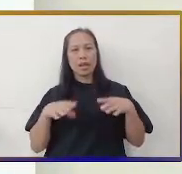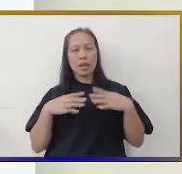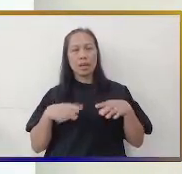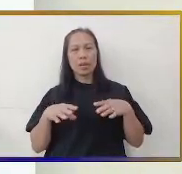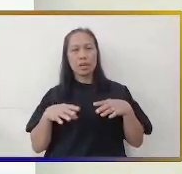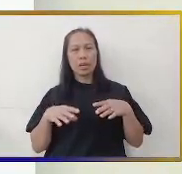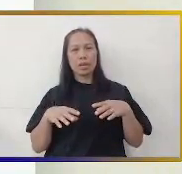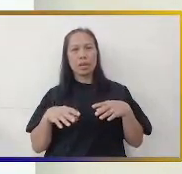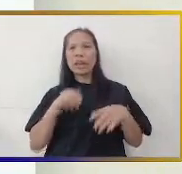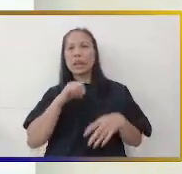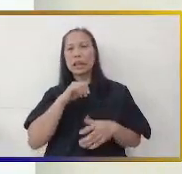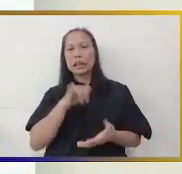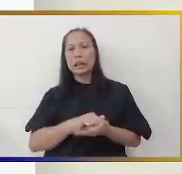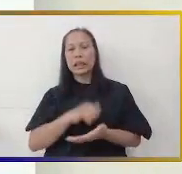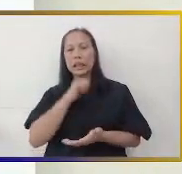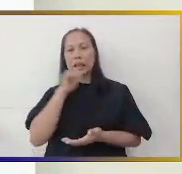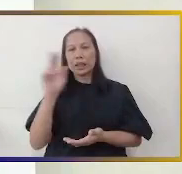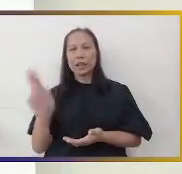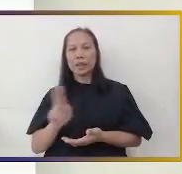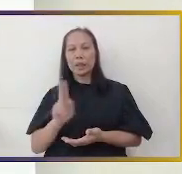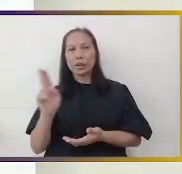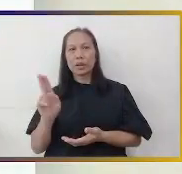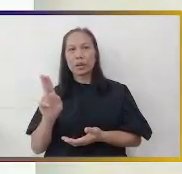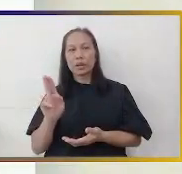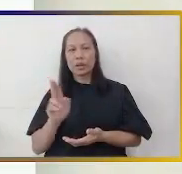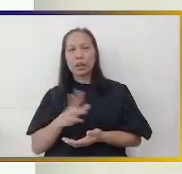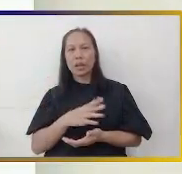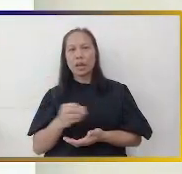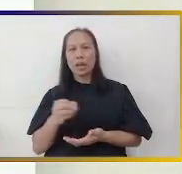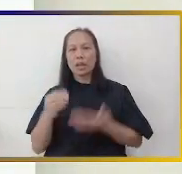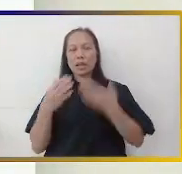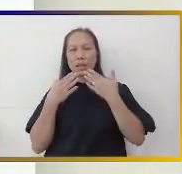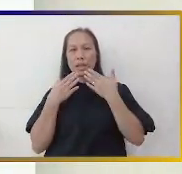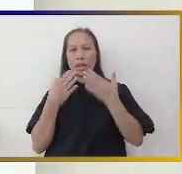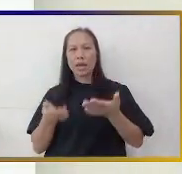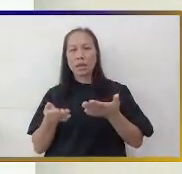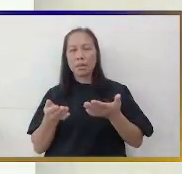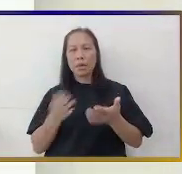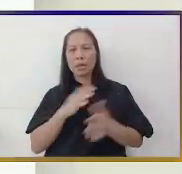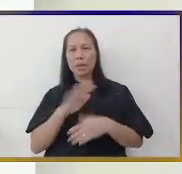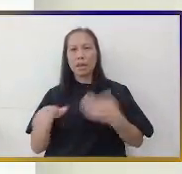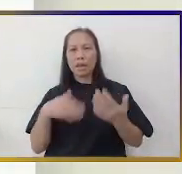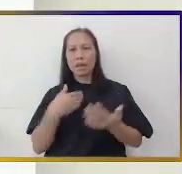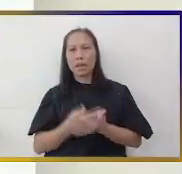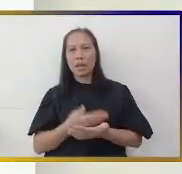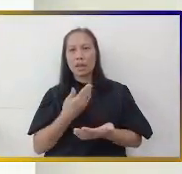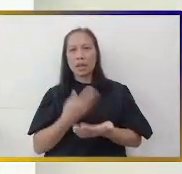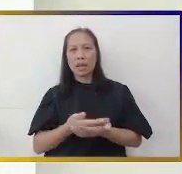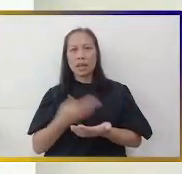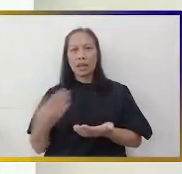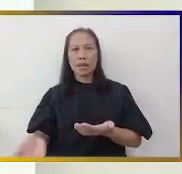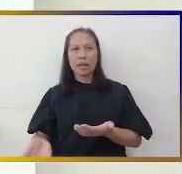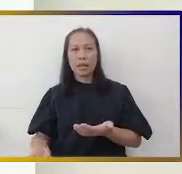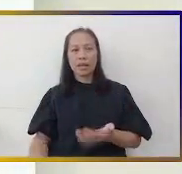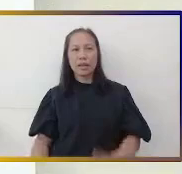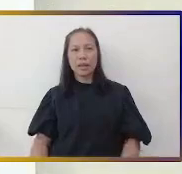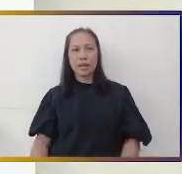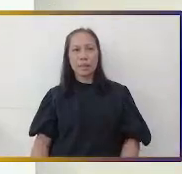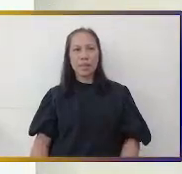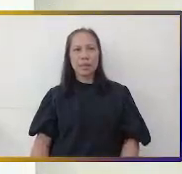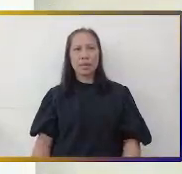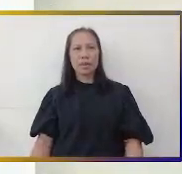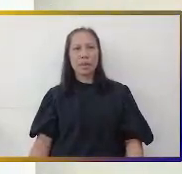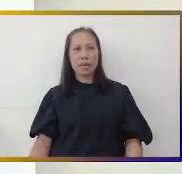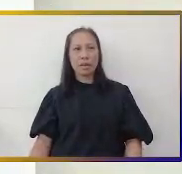ginagamit so binebenta ko po yun kaya salamat sa lahat ng bumibili at yung kita ko